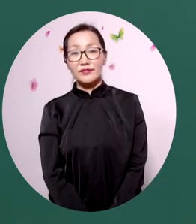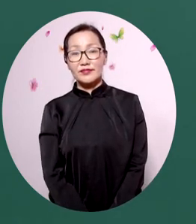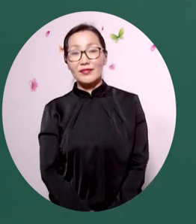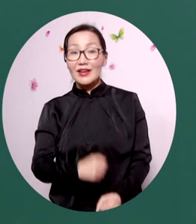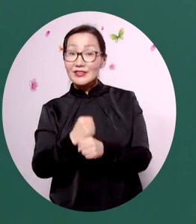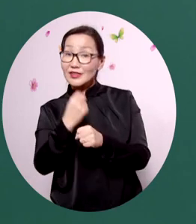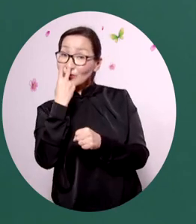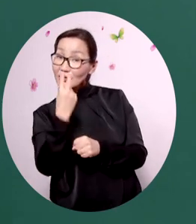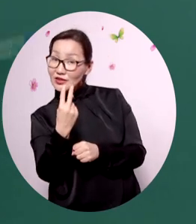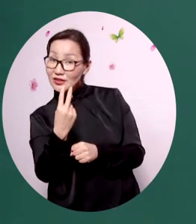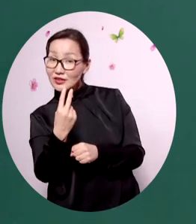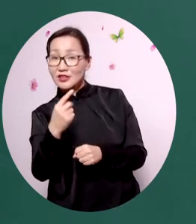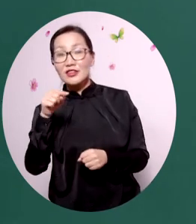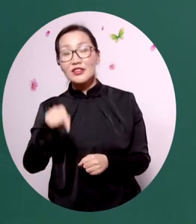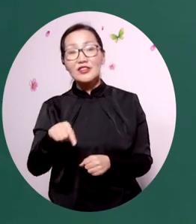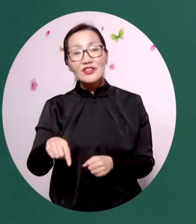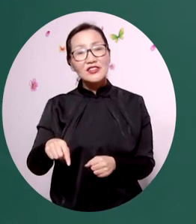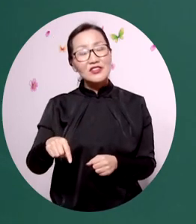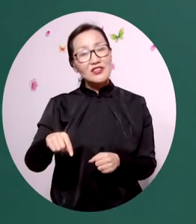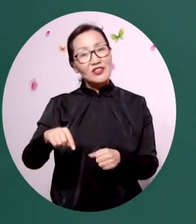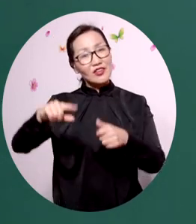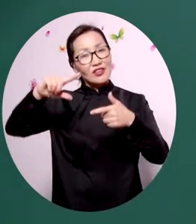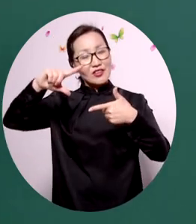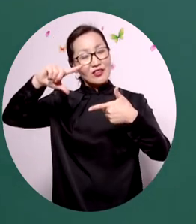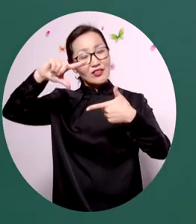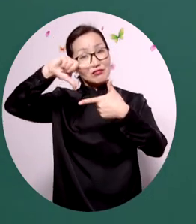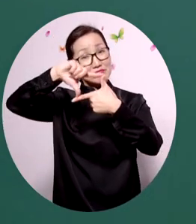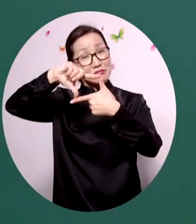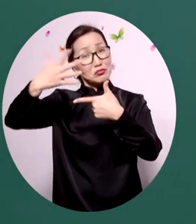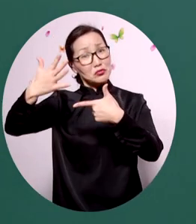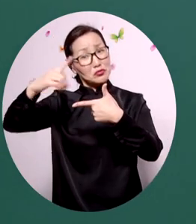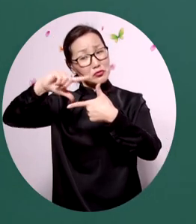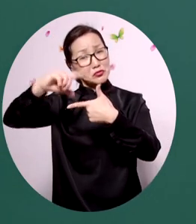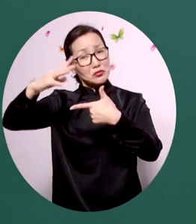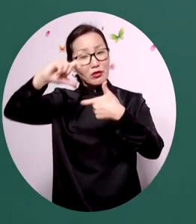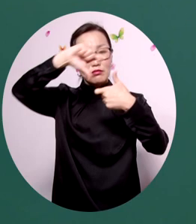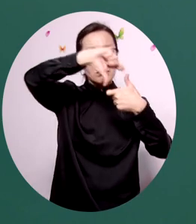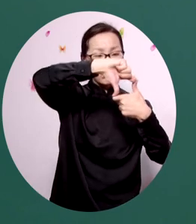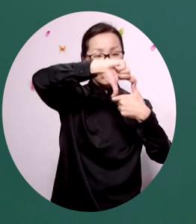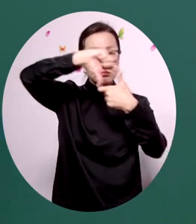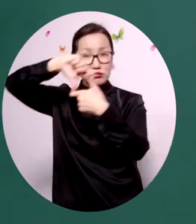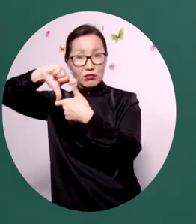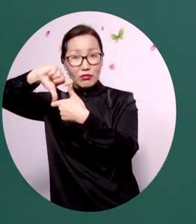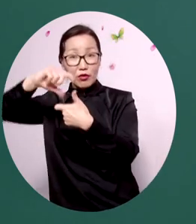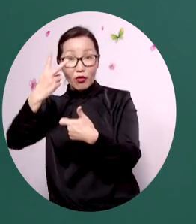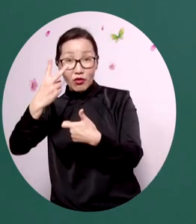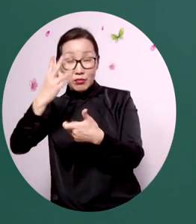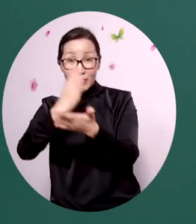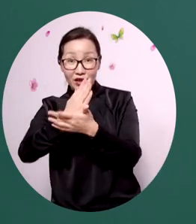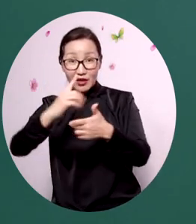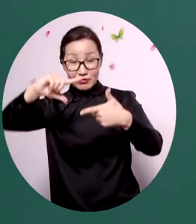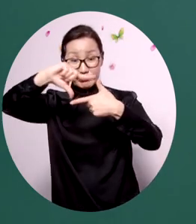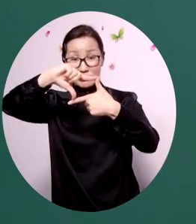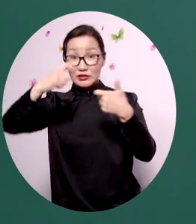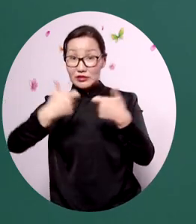За ажиглая. Гэтэл энэ тэгшинцгт маань 2 квадратаас бүтсэн юм байна шүү дээ. Тэгвэл түүний